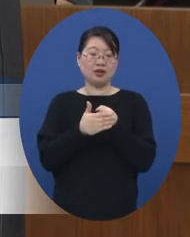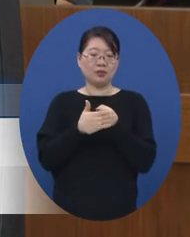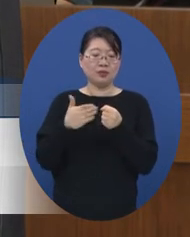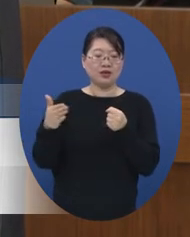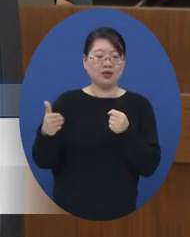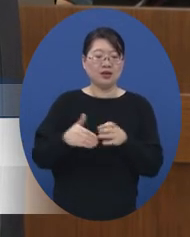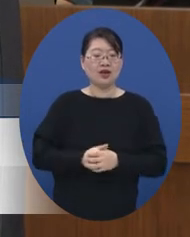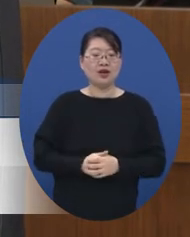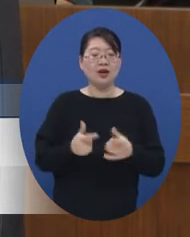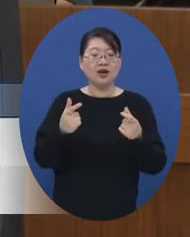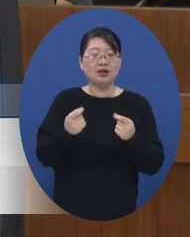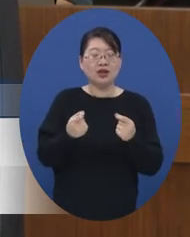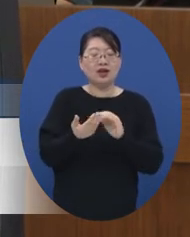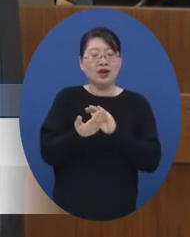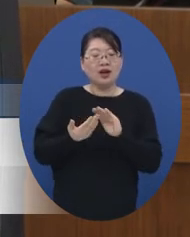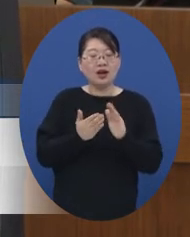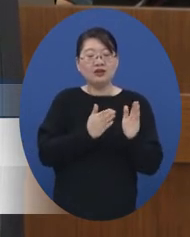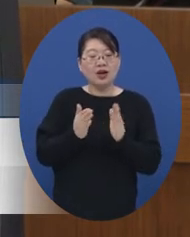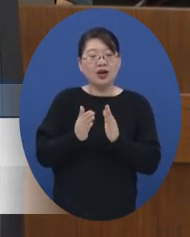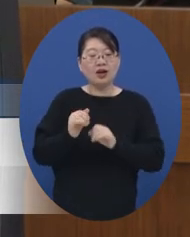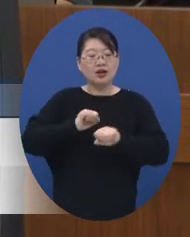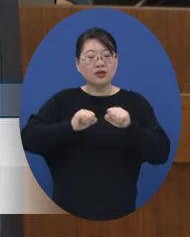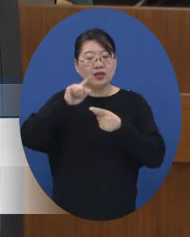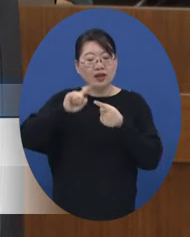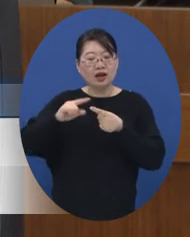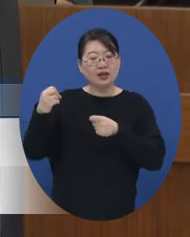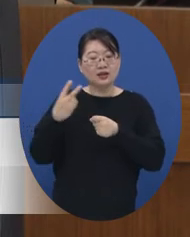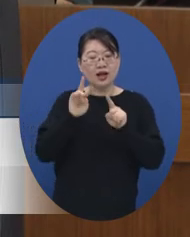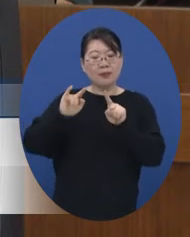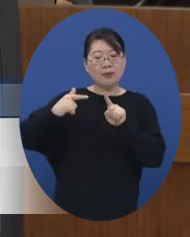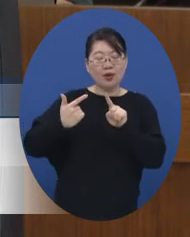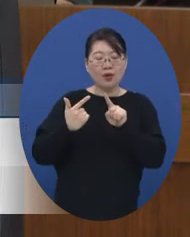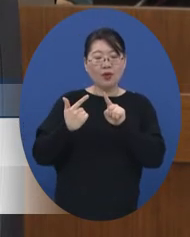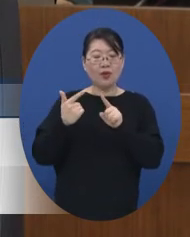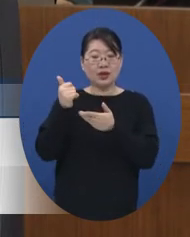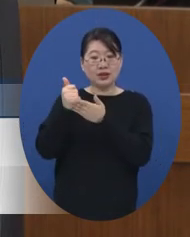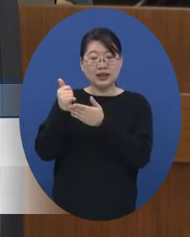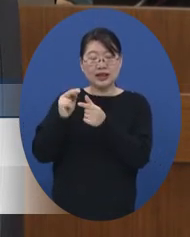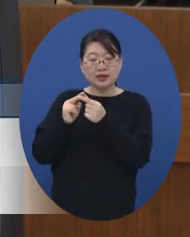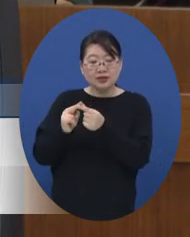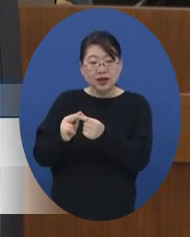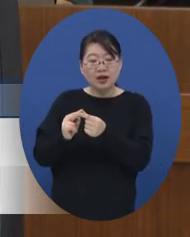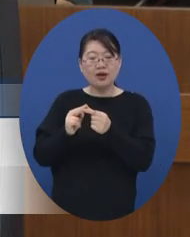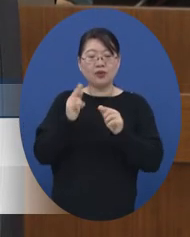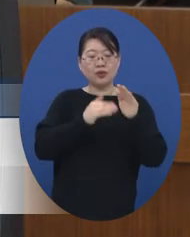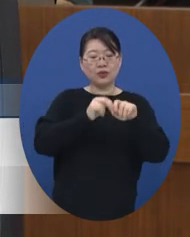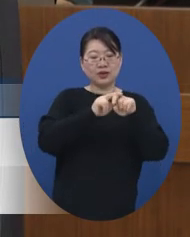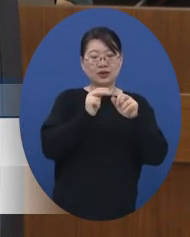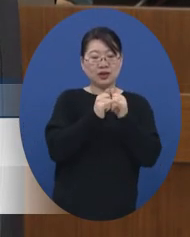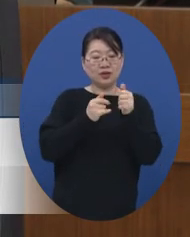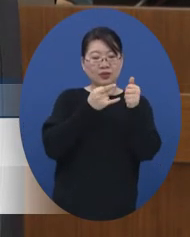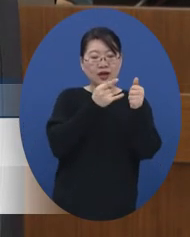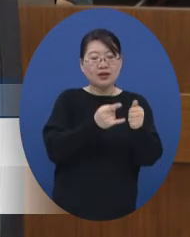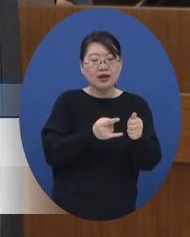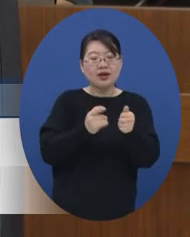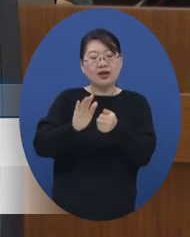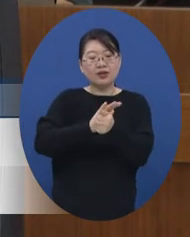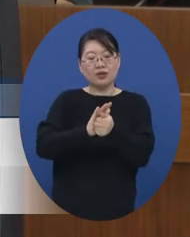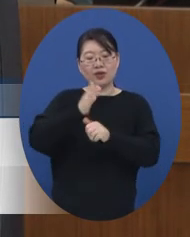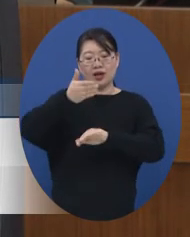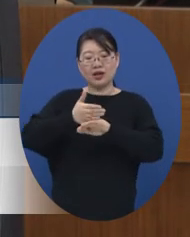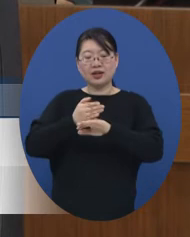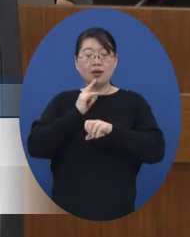이렇게 선제적으로 대응하고 있는 것에 대해서 다시 한번 우리 지사님이나 공직자